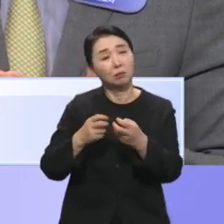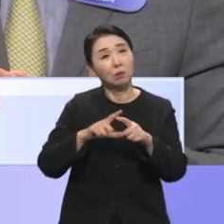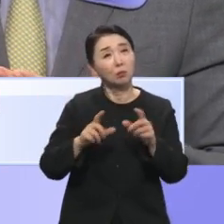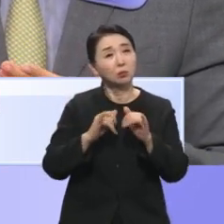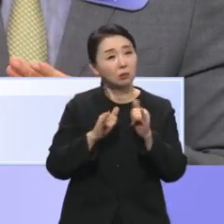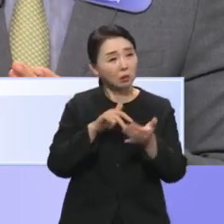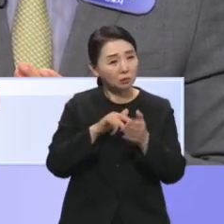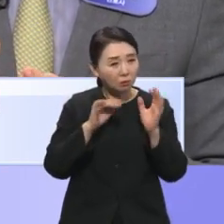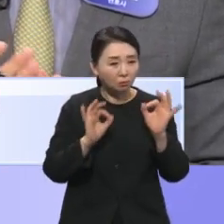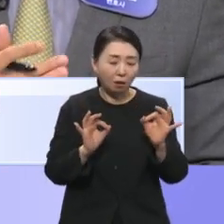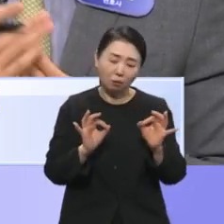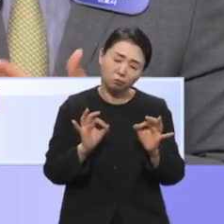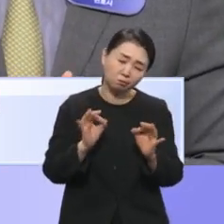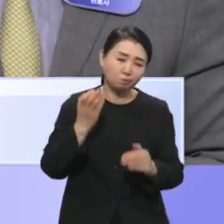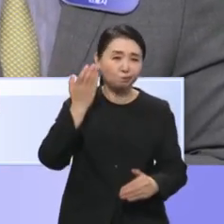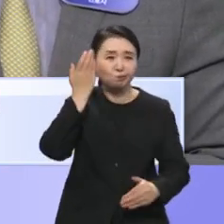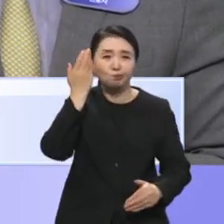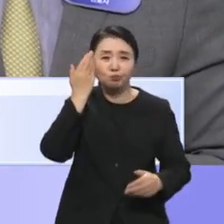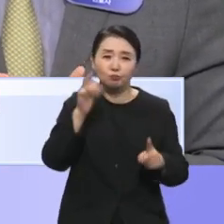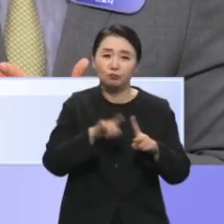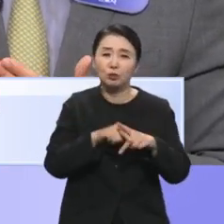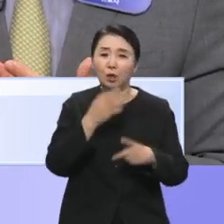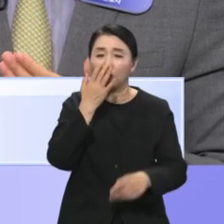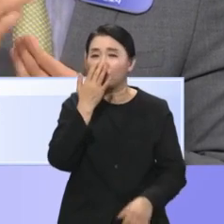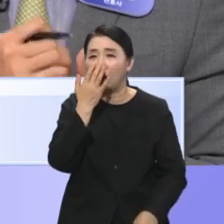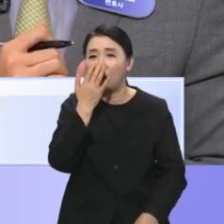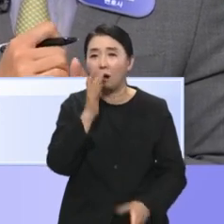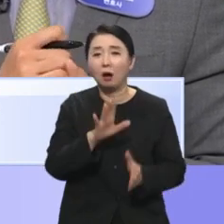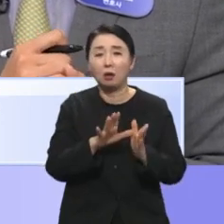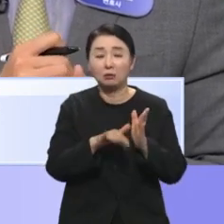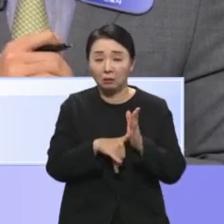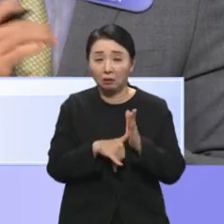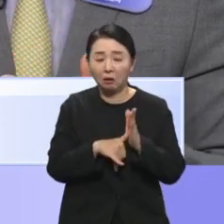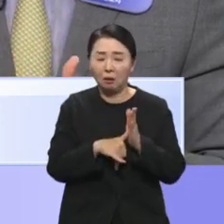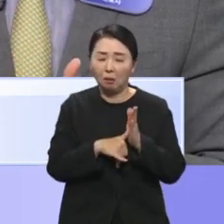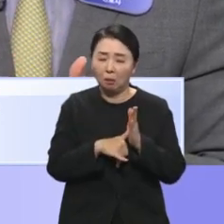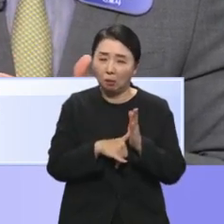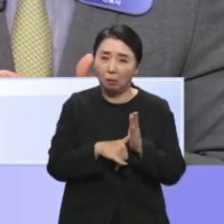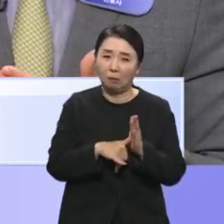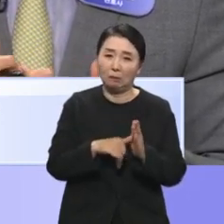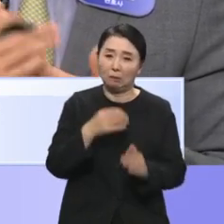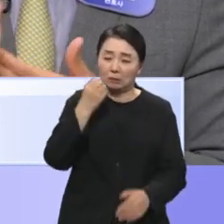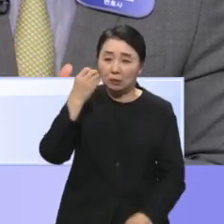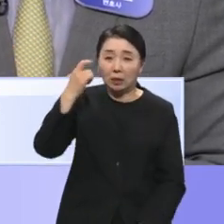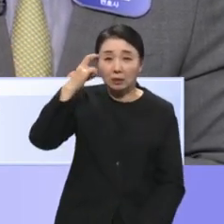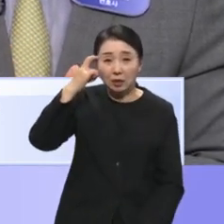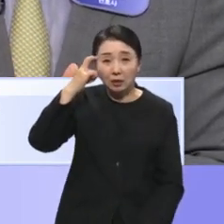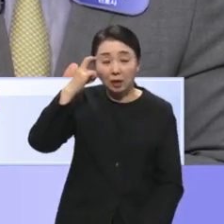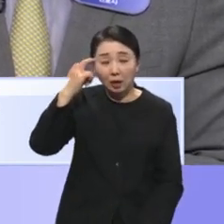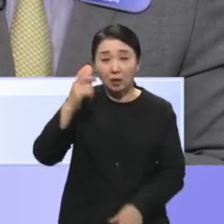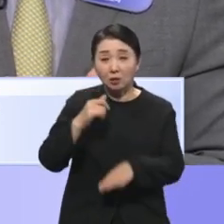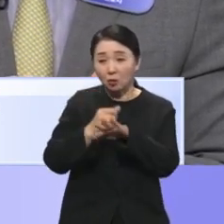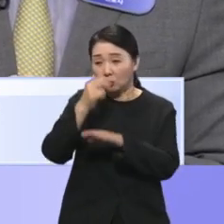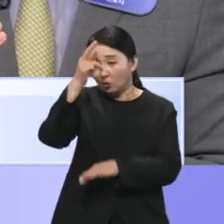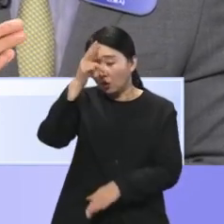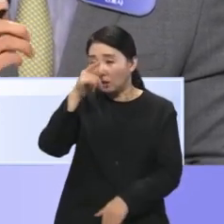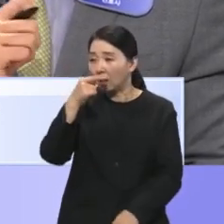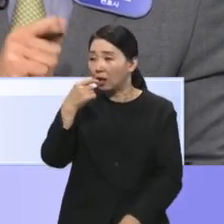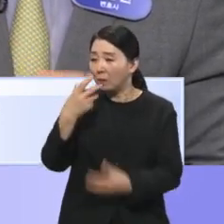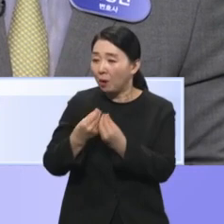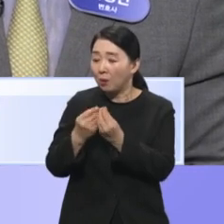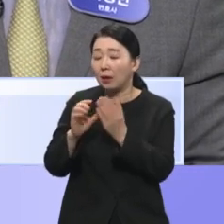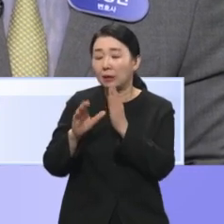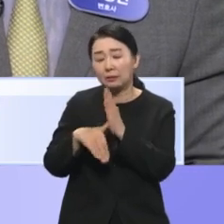보더라도 이거 상식적으로 좀 납득이 안 된다 이렇게 좀 파악이 되기 때문에 수사 기관에서도 이러한 변명을 하더라도 아 이거는 좀